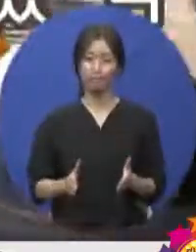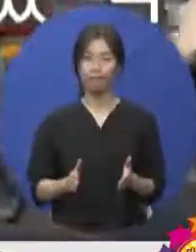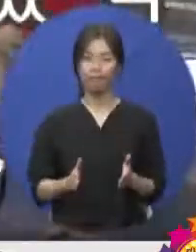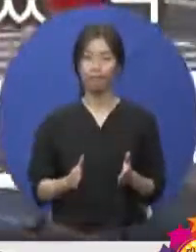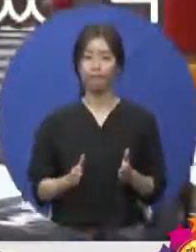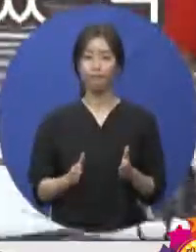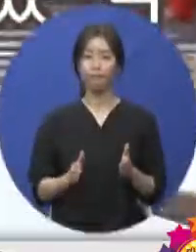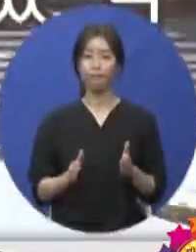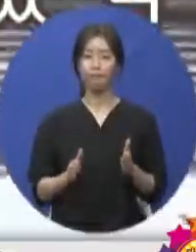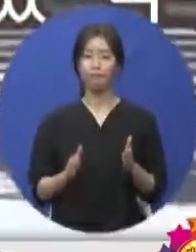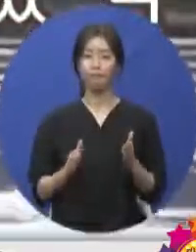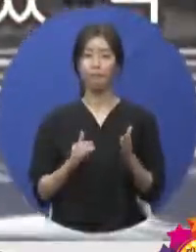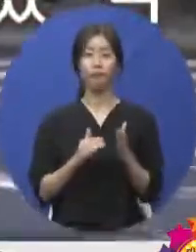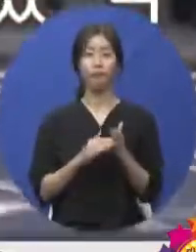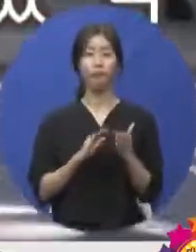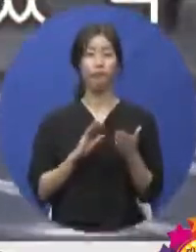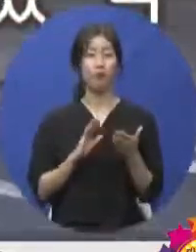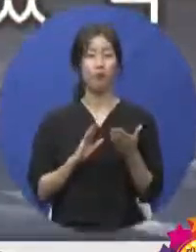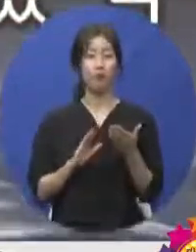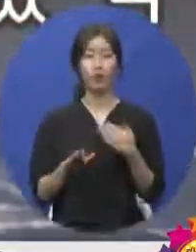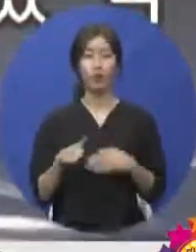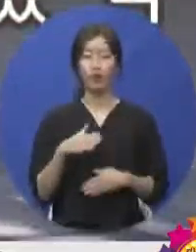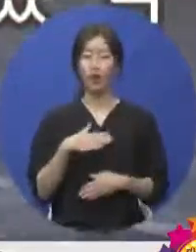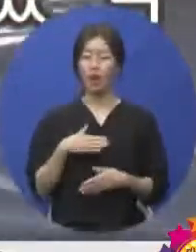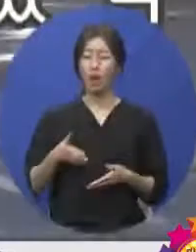한번 나서